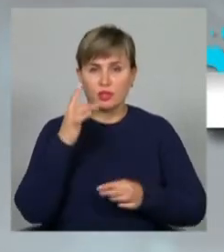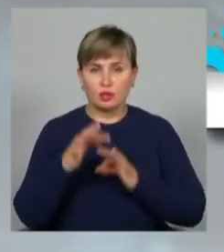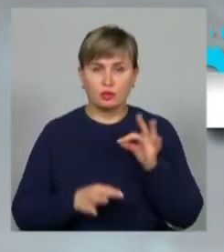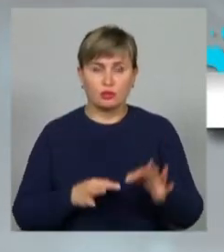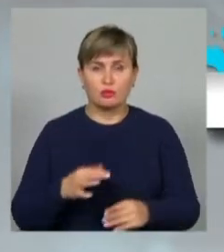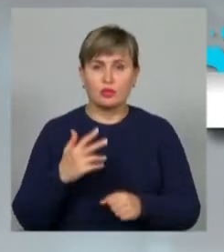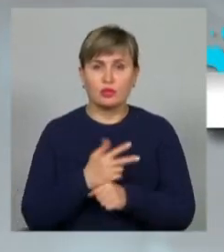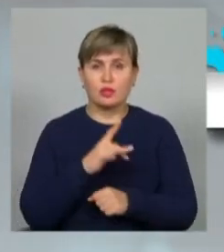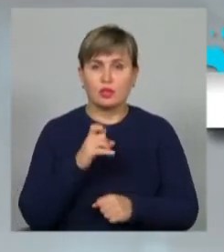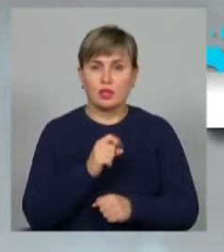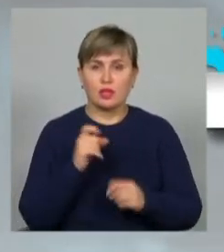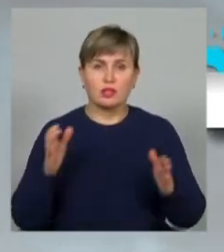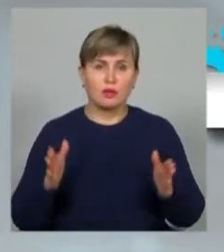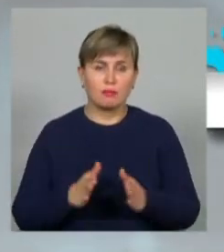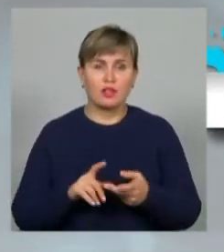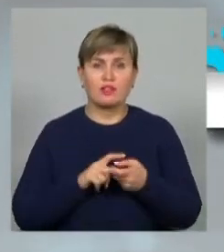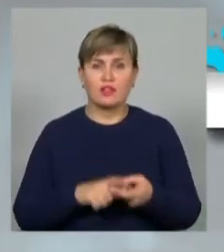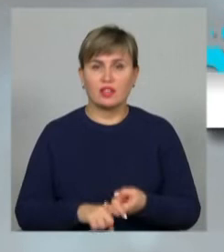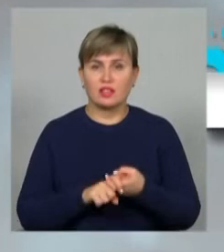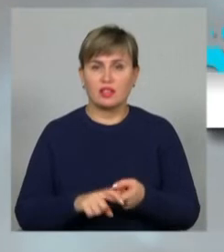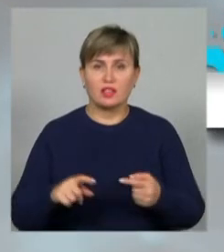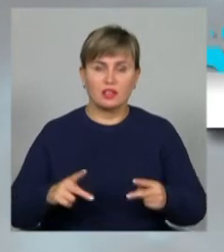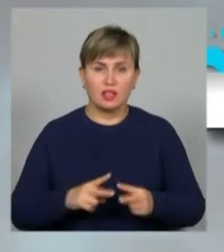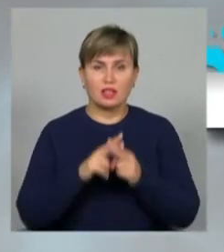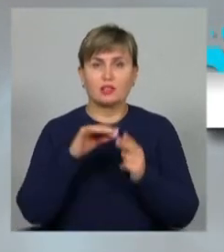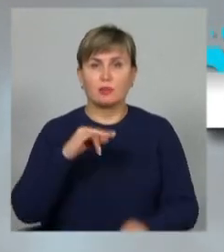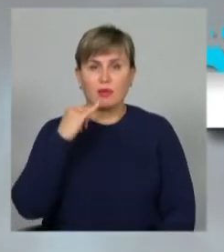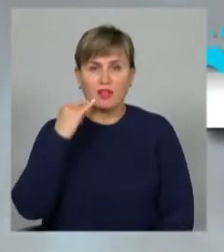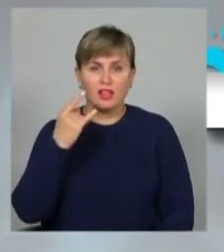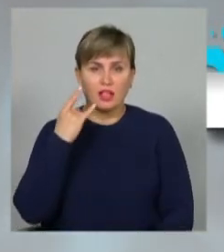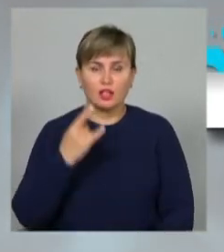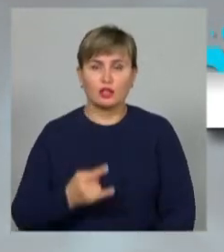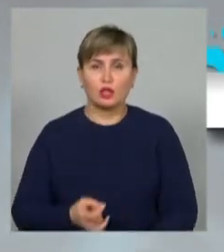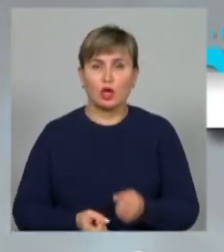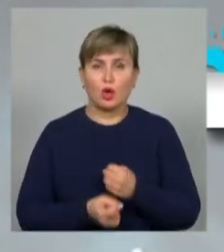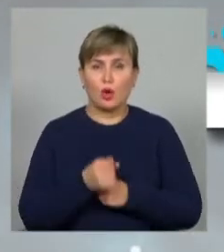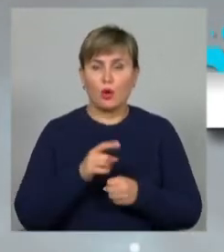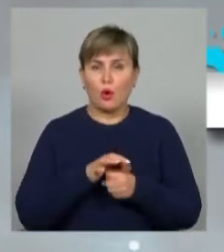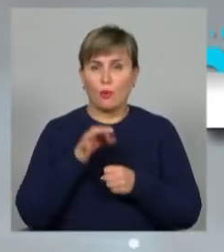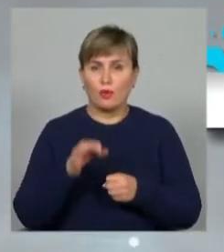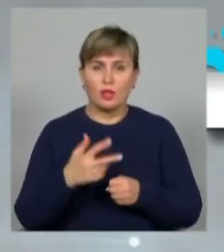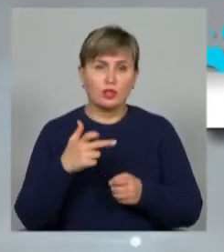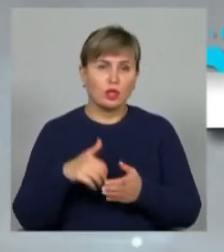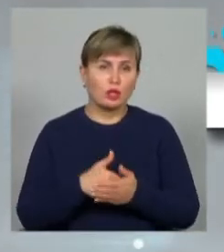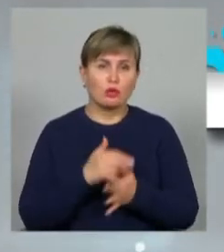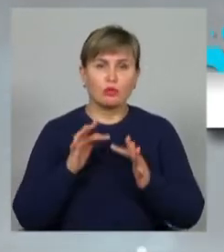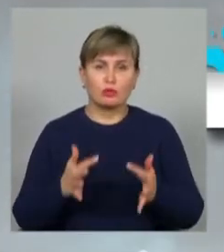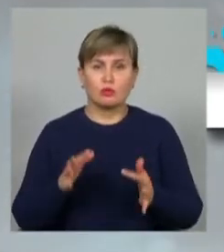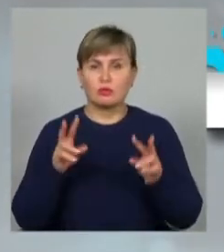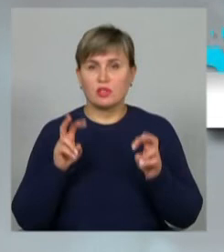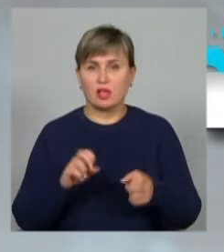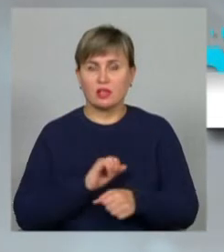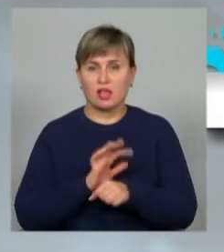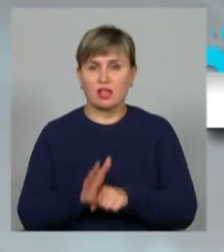В 3 раза меньше случаев инфицирования в столице и Павлодарской области. 300 новых пациентов с диагнозом